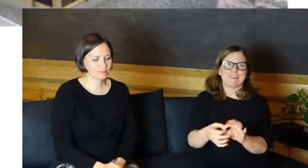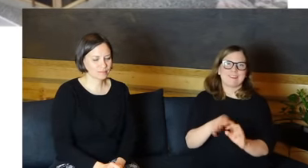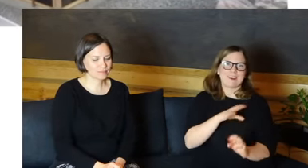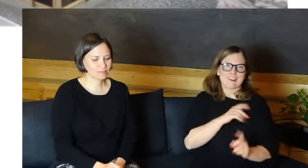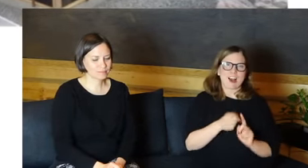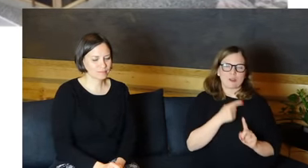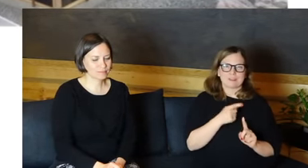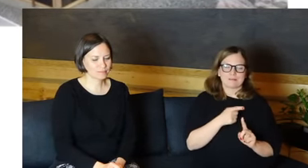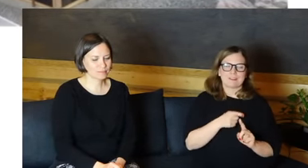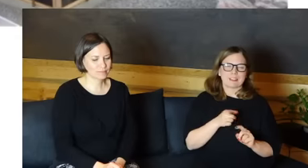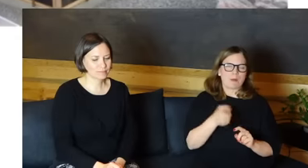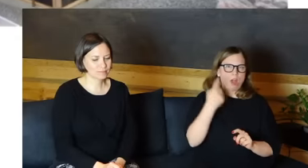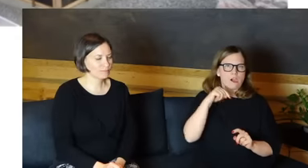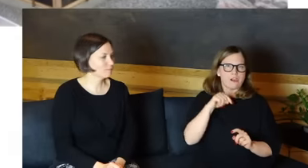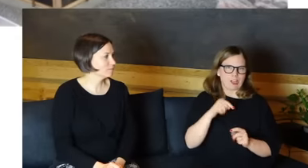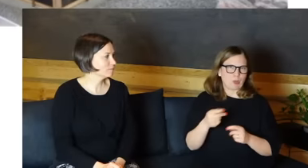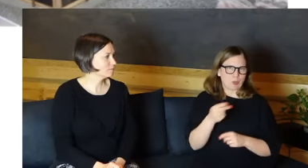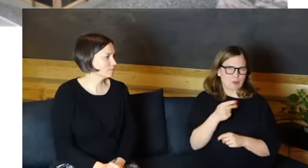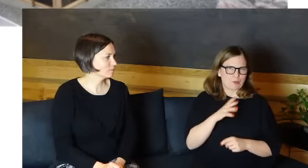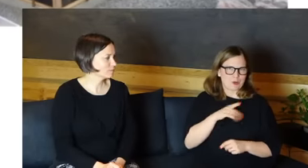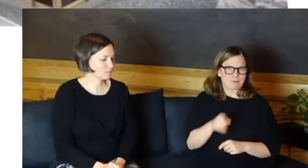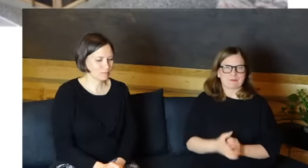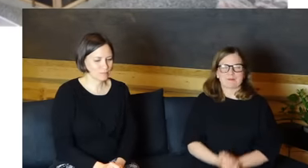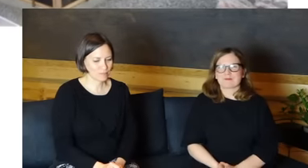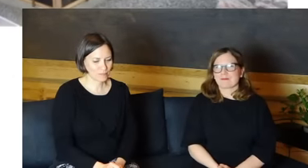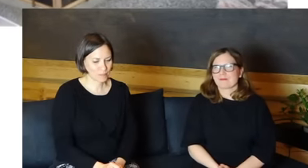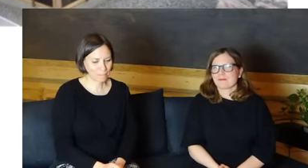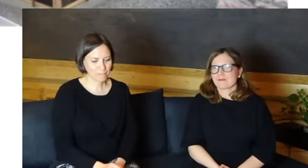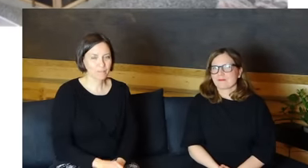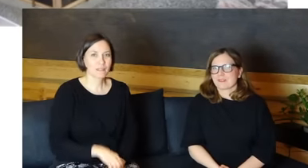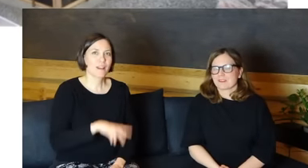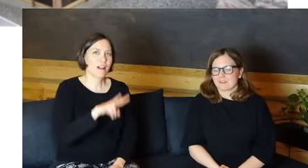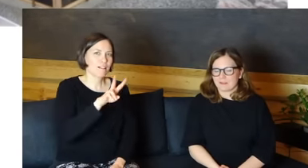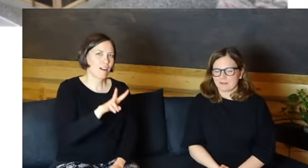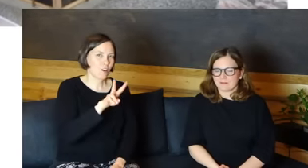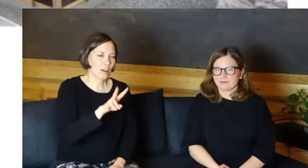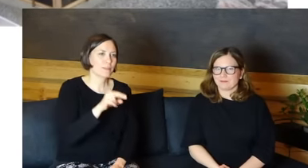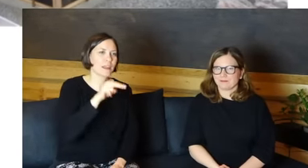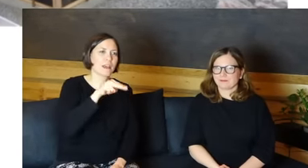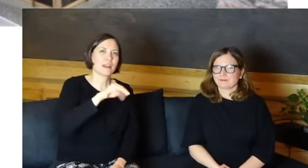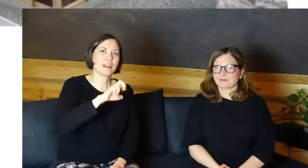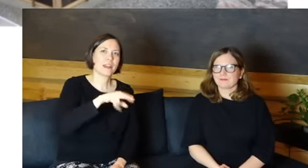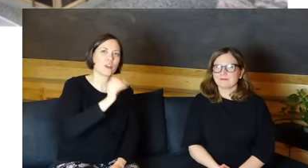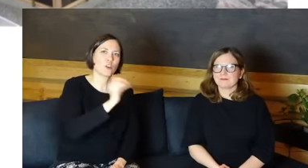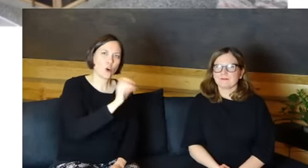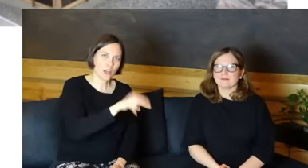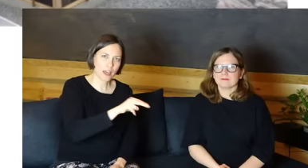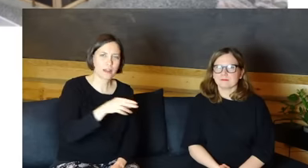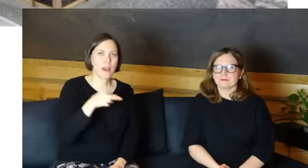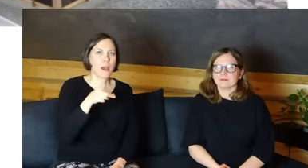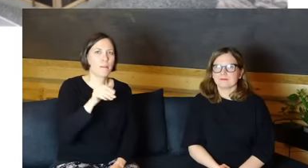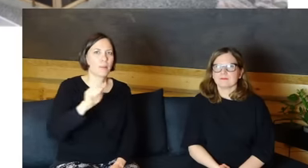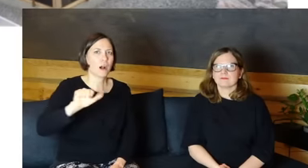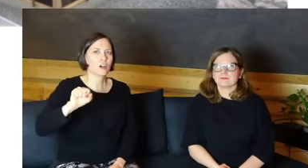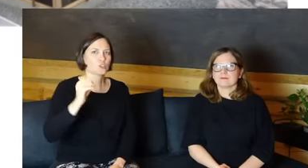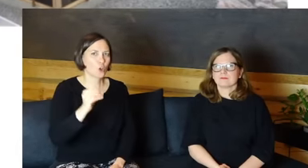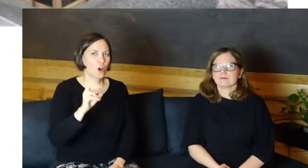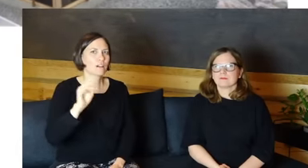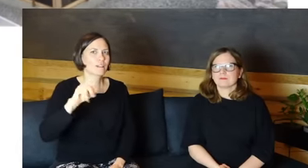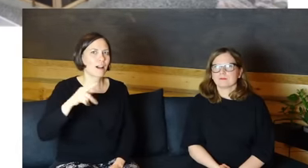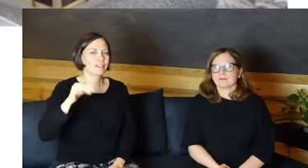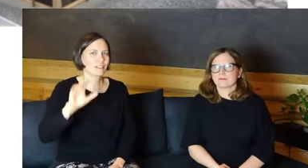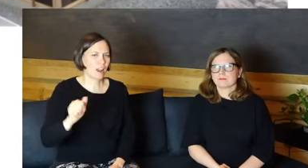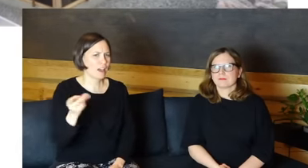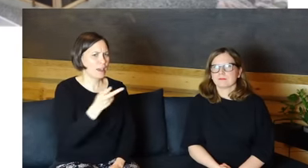Tämä on kompa. Kysymys kaksi. Mikä sai Nenosen ja Paaso Rantalan veljekset aikoinaan innostumaan